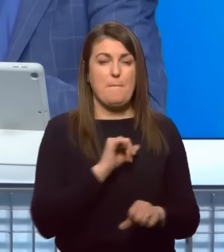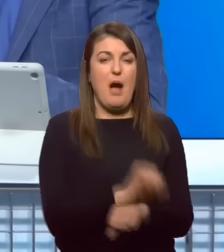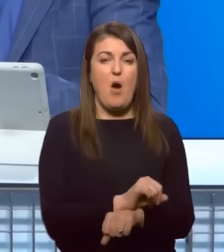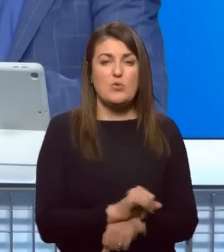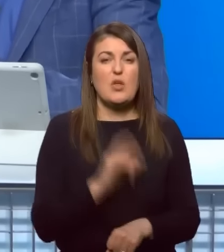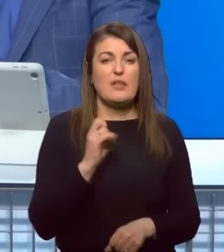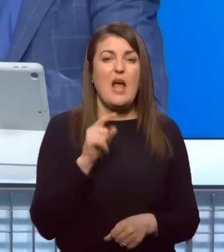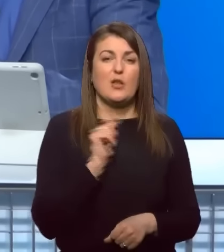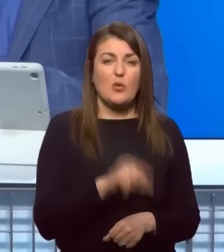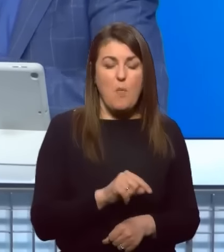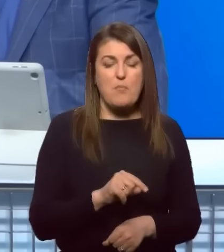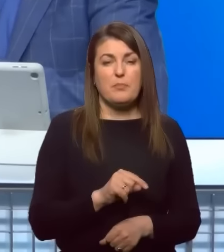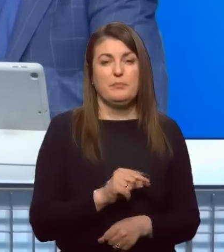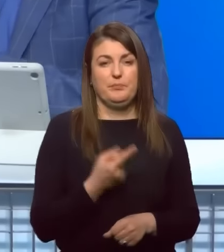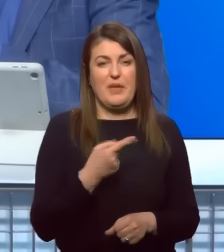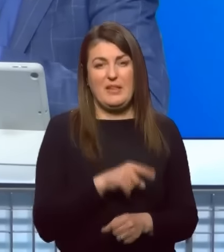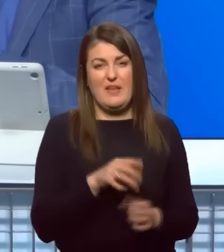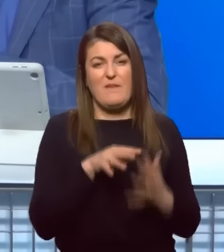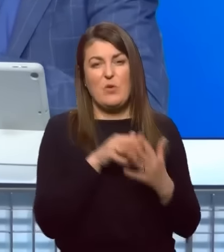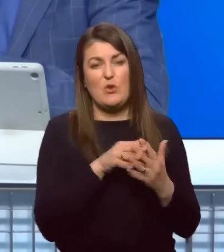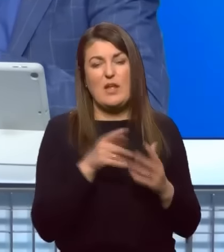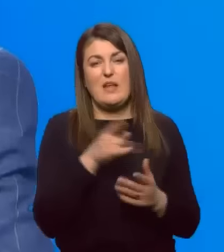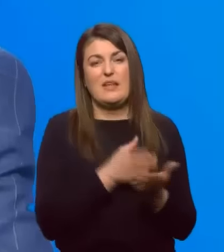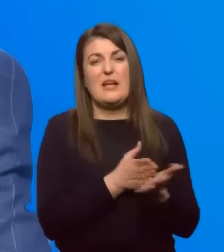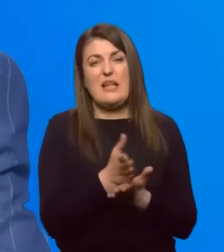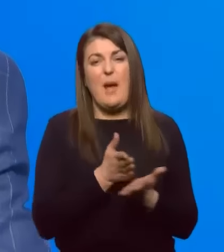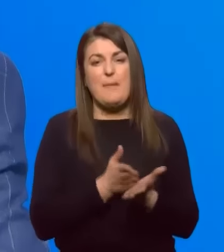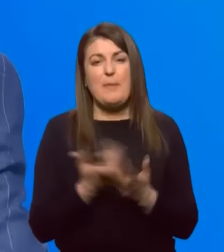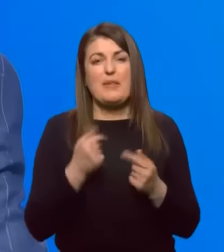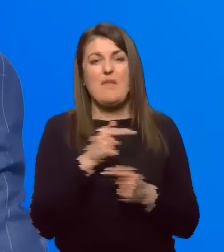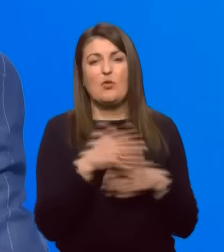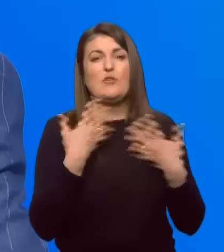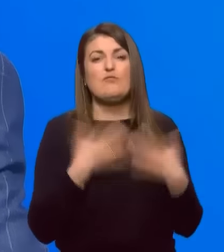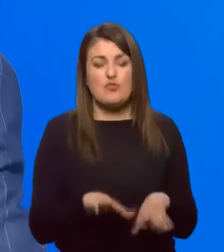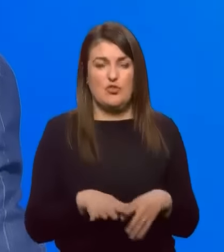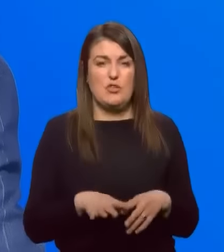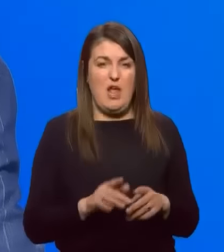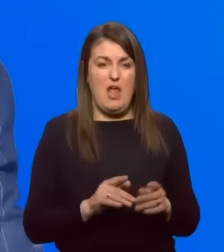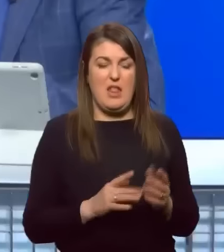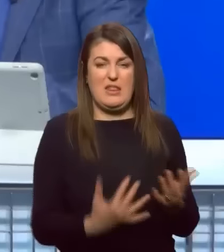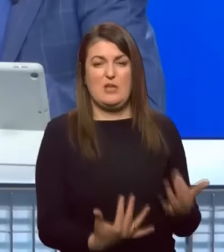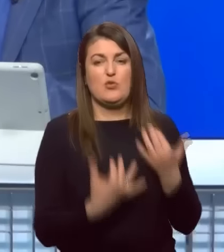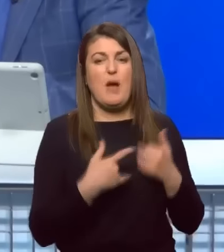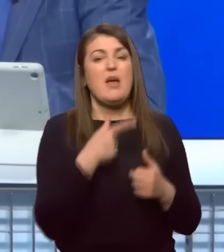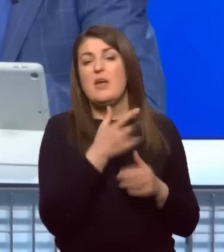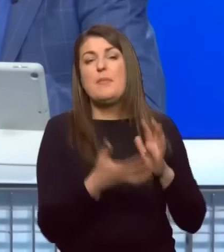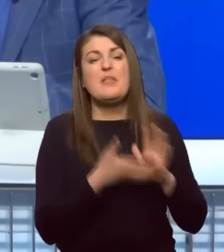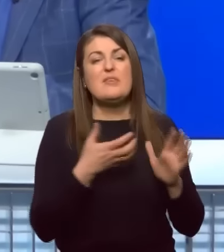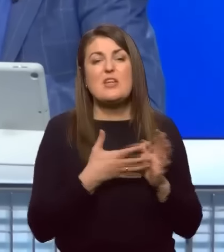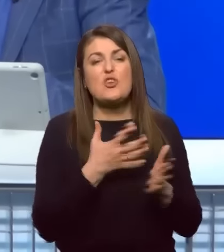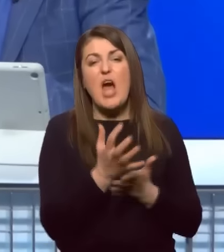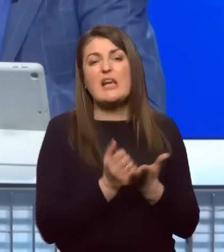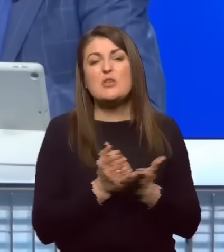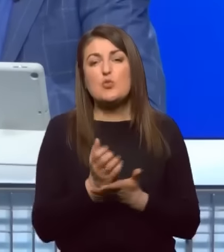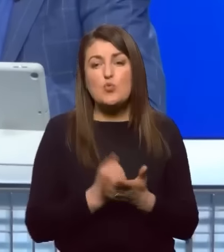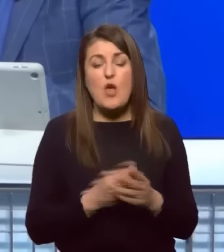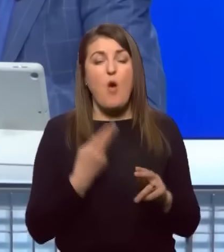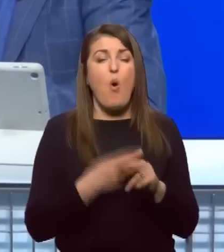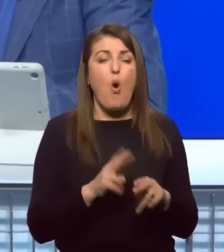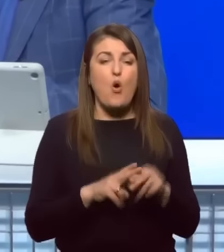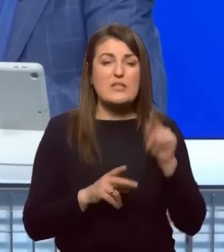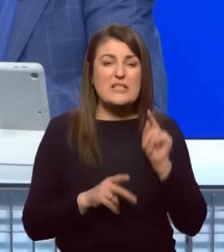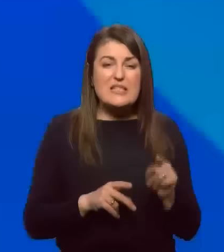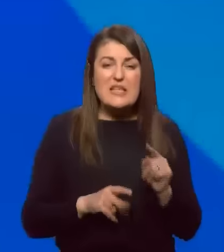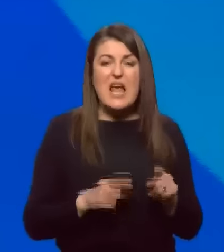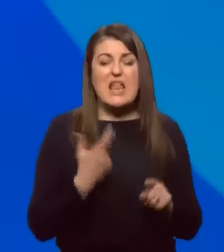паузою на тих фронтах, на тих напрямках, де вони вже наступали? Їм не вистачає ресурсу. То